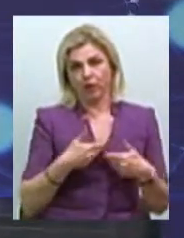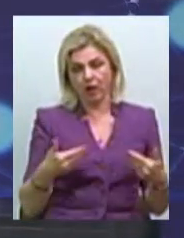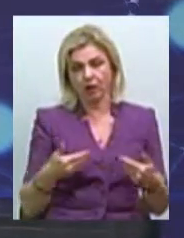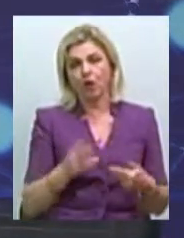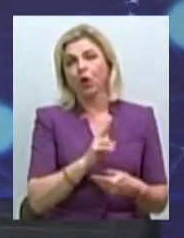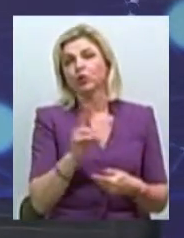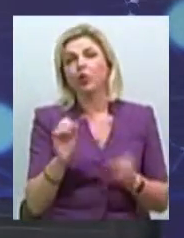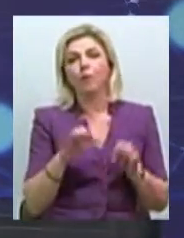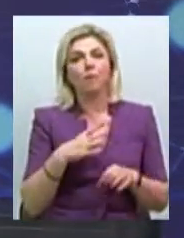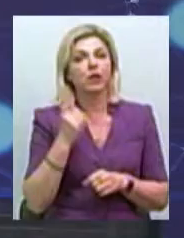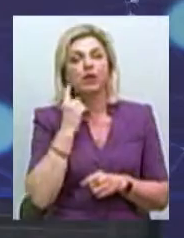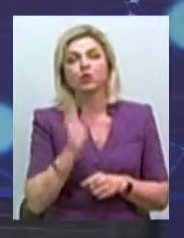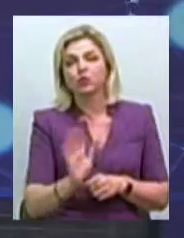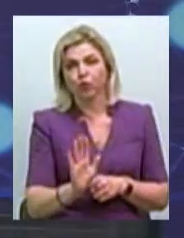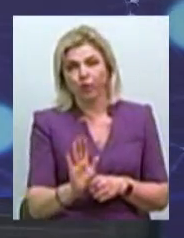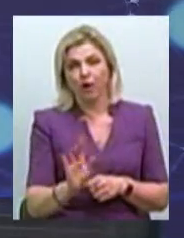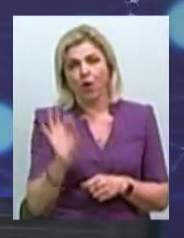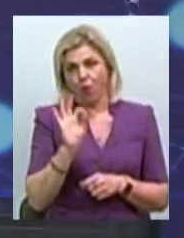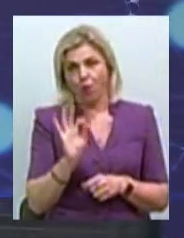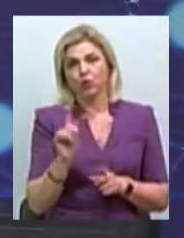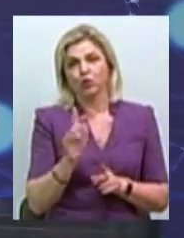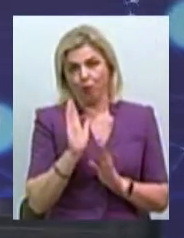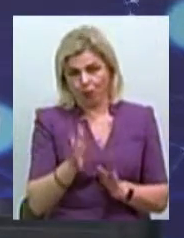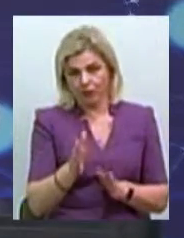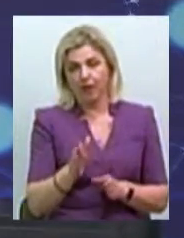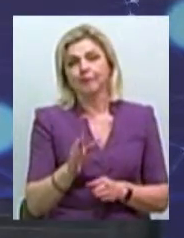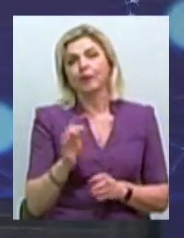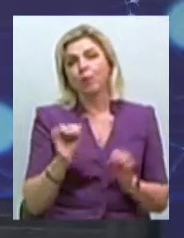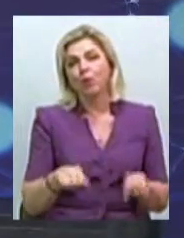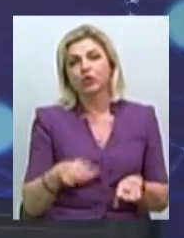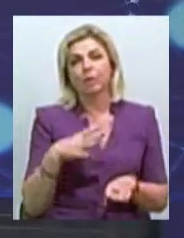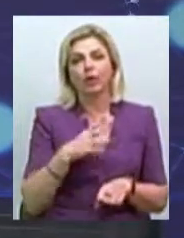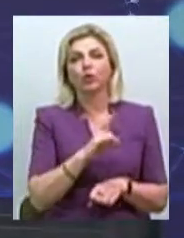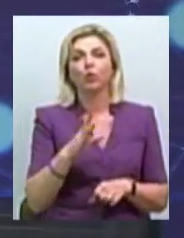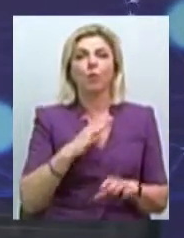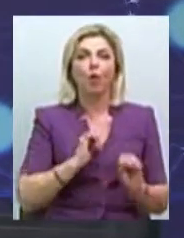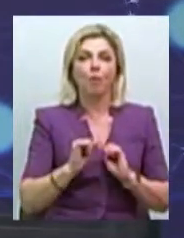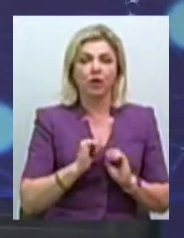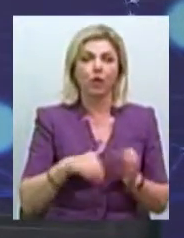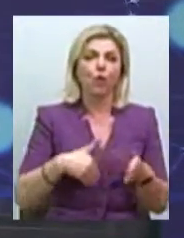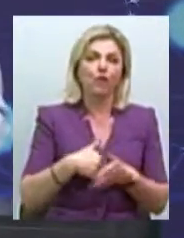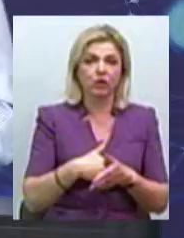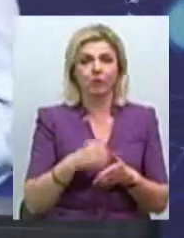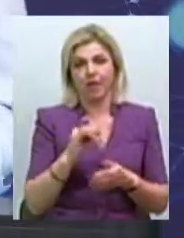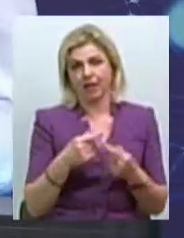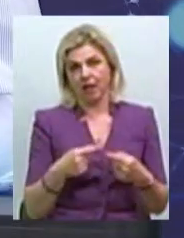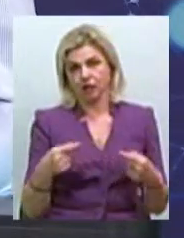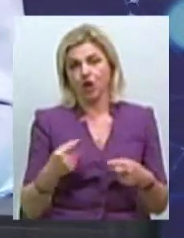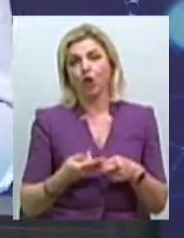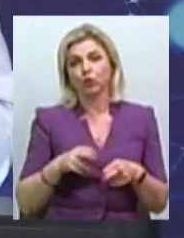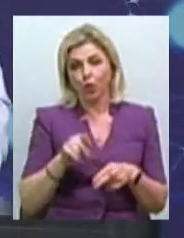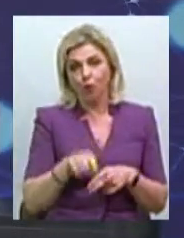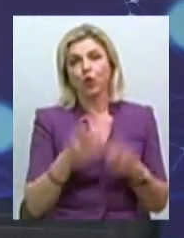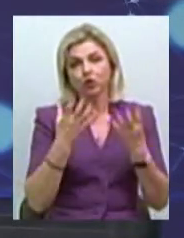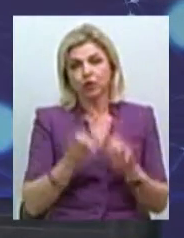про те, що треба, ну, про те, що це буде. Може, хтось був десь відряджений, відпустити, таке інше. Тому ми ще ці